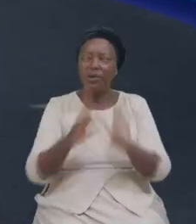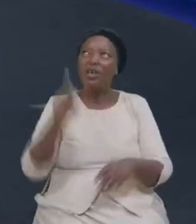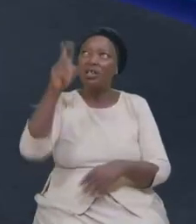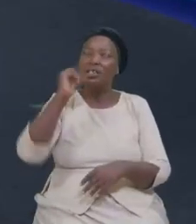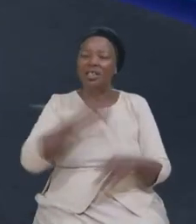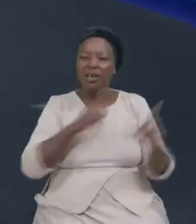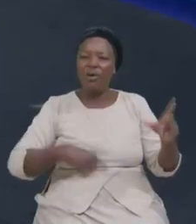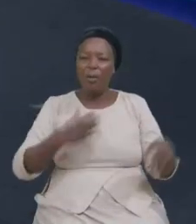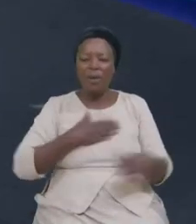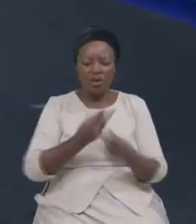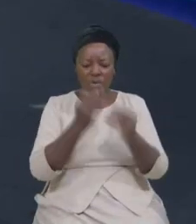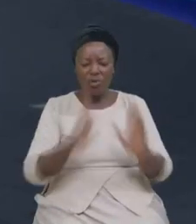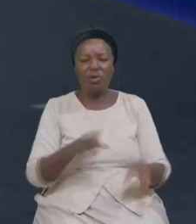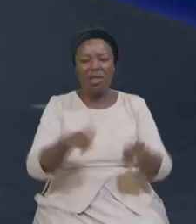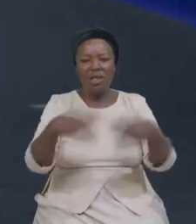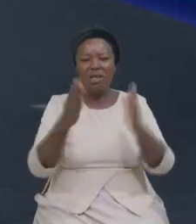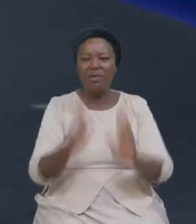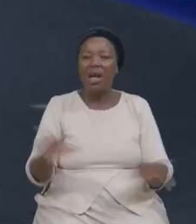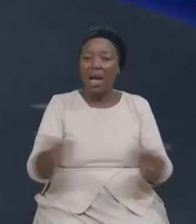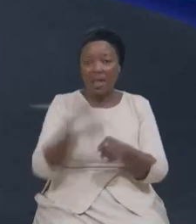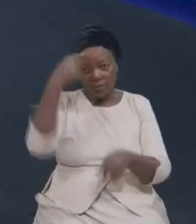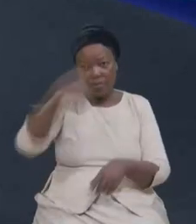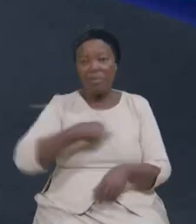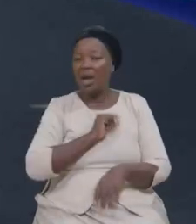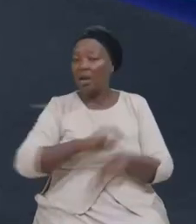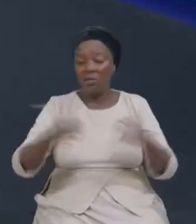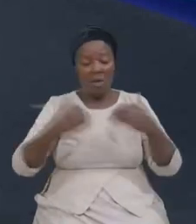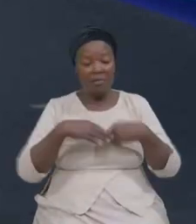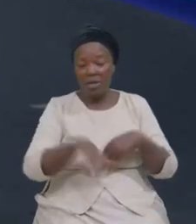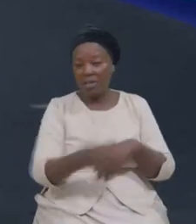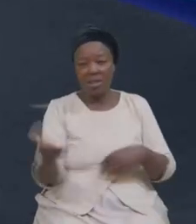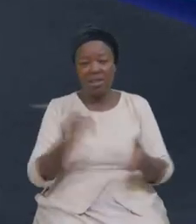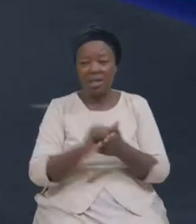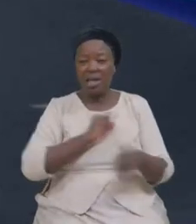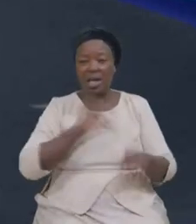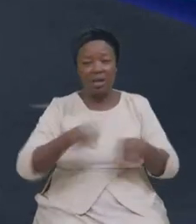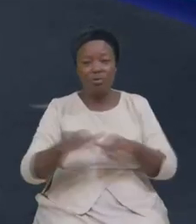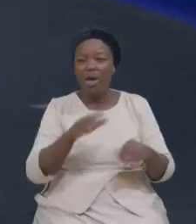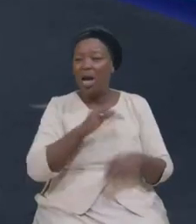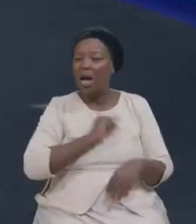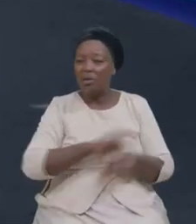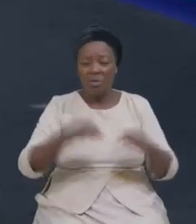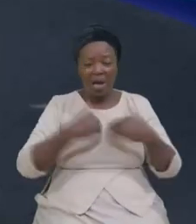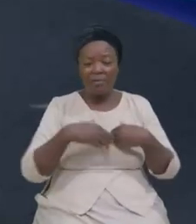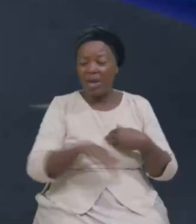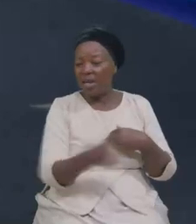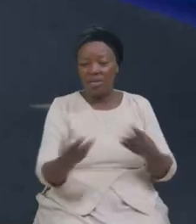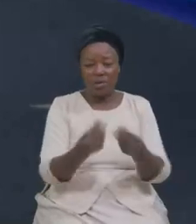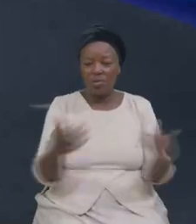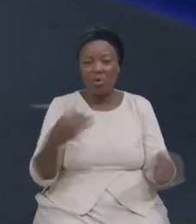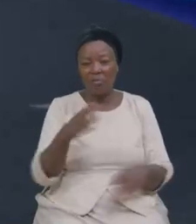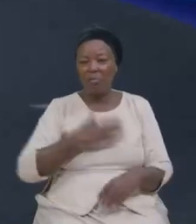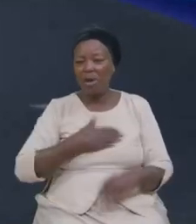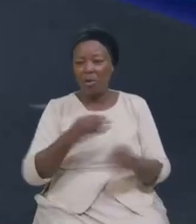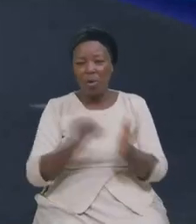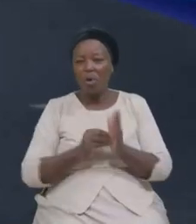solution. Pour moi, je n'ai rien d'autre à faire. Pour moi, je n'ai aucune solution. Mais nous pouvons